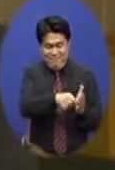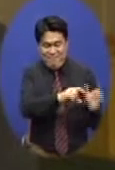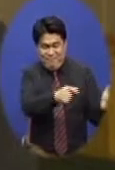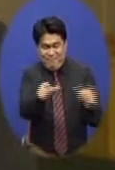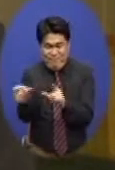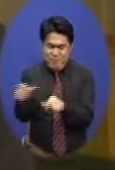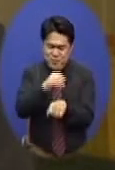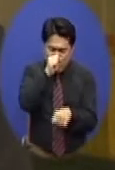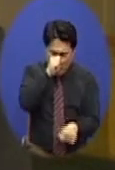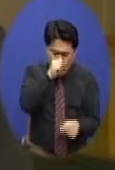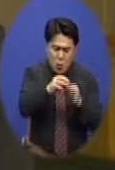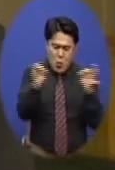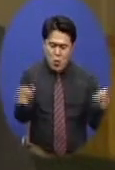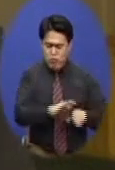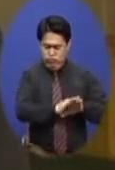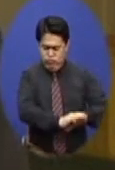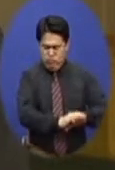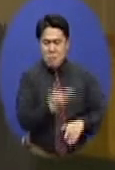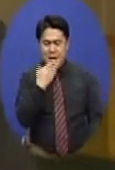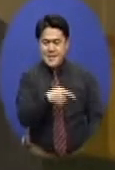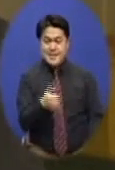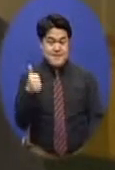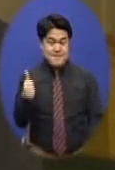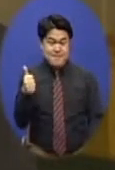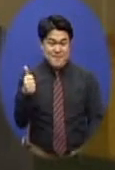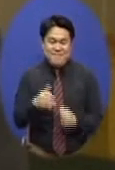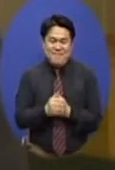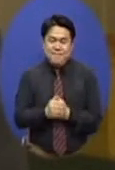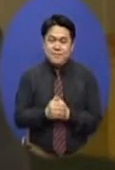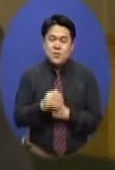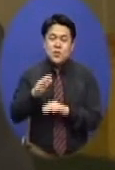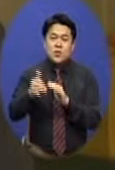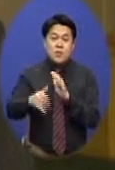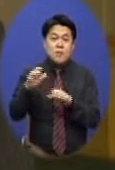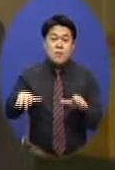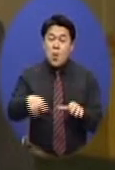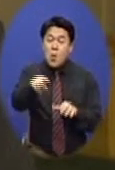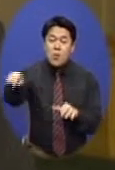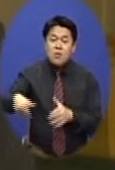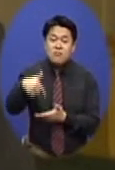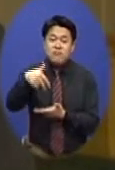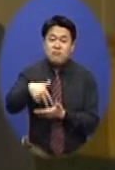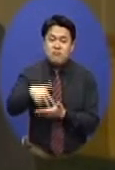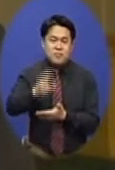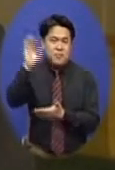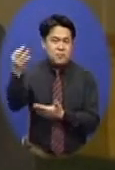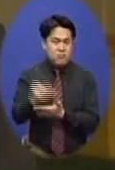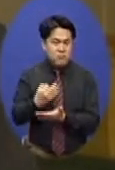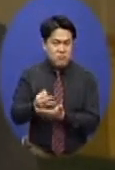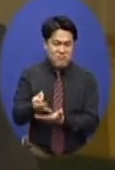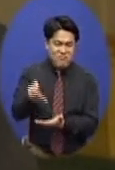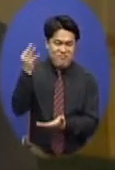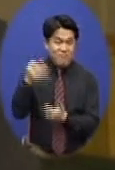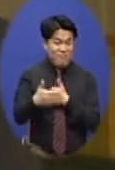고품질로 장기간 저장이 가능하기 때문에요. 농가에서 보면은 그 소득 향상에 크게 기여를